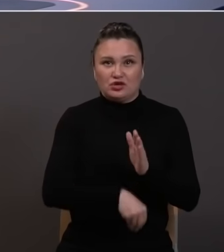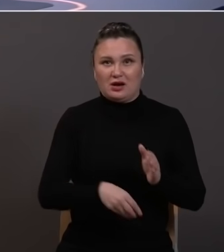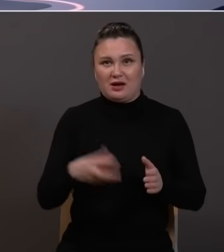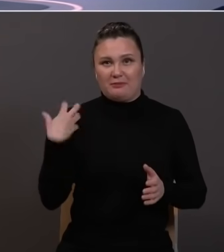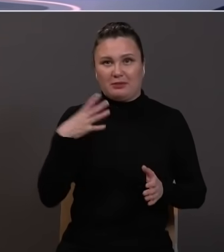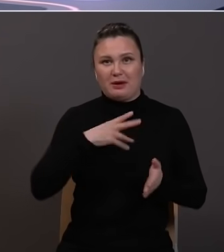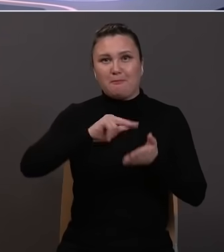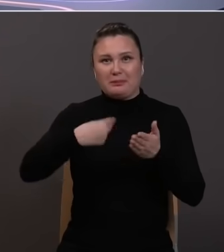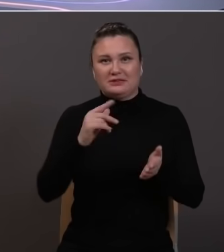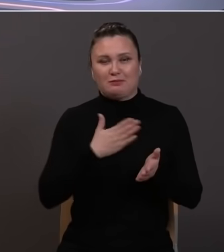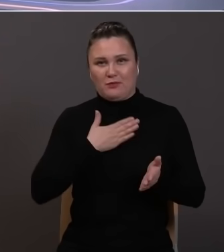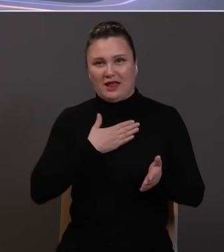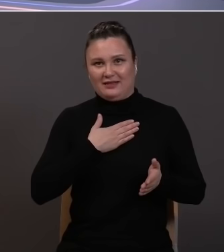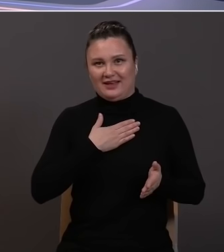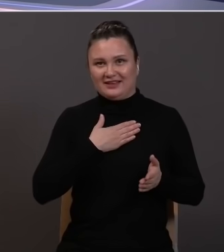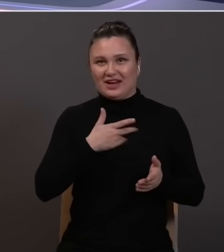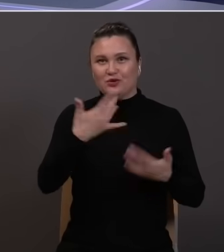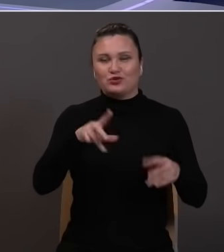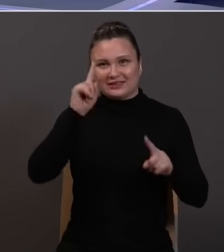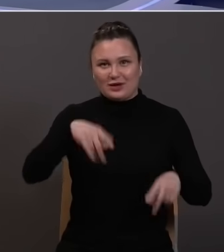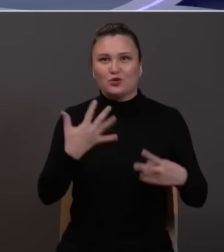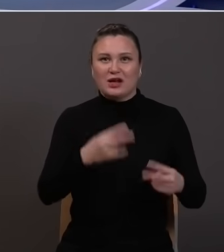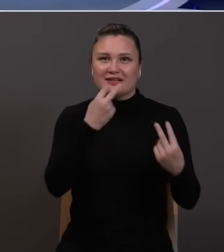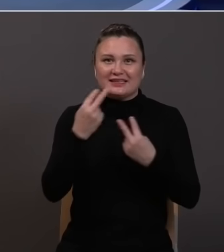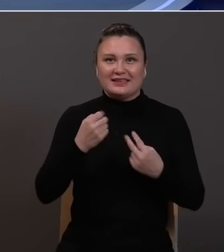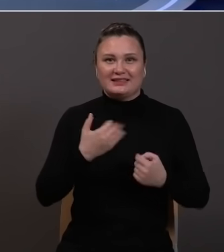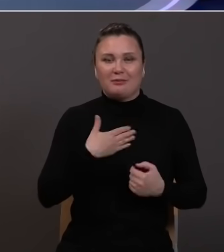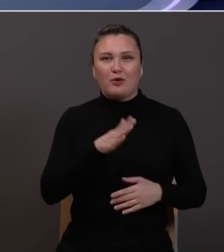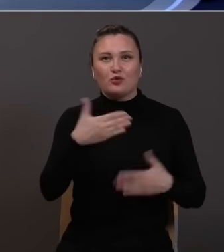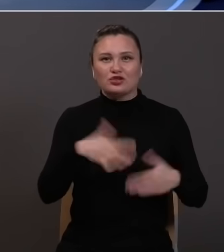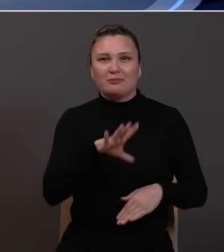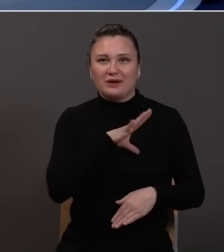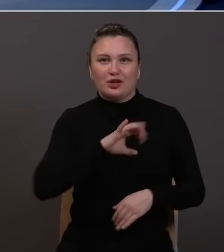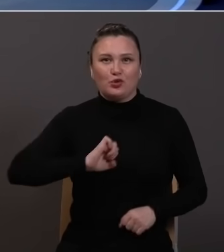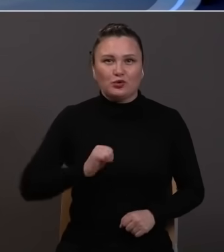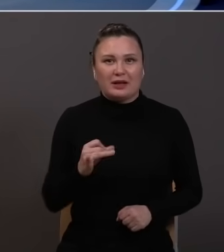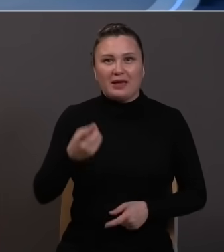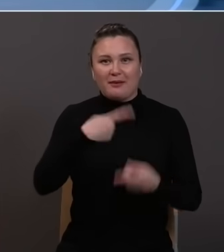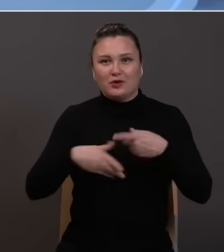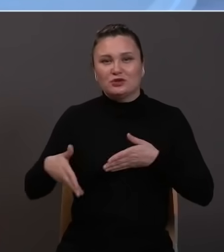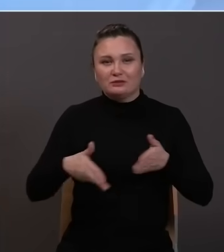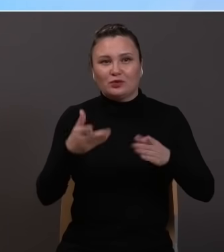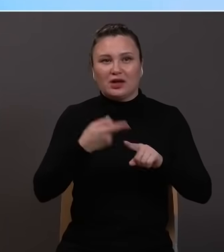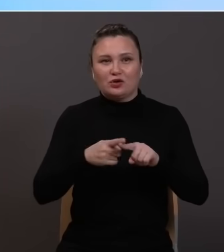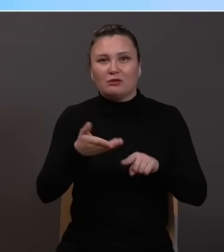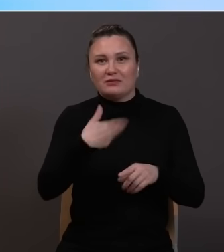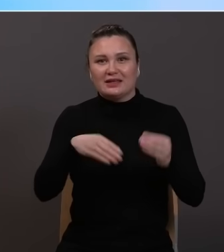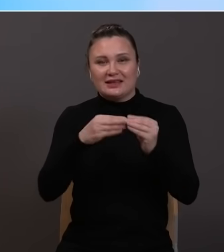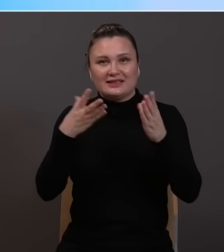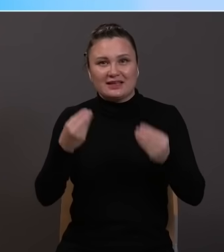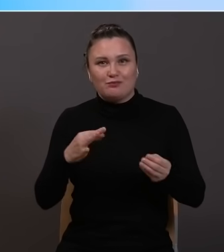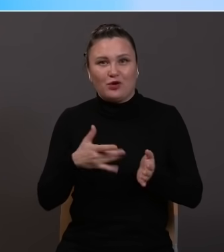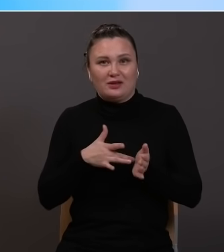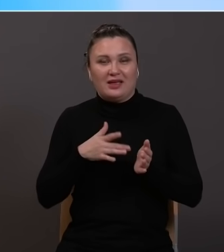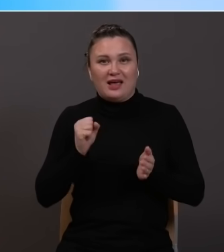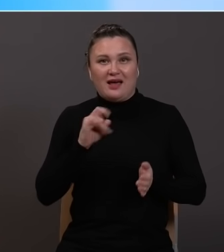были подписаны на нас, они уже знали, они уже следили за нами, и мы уже были такими друзьями. И обратный путь, который мы там 10 дней по этой